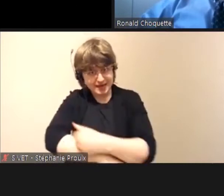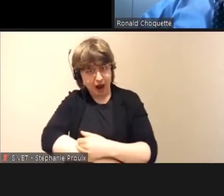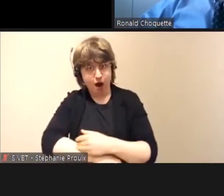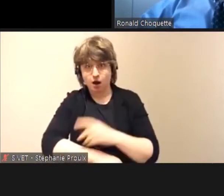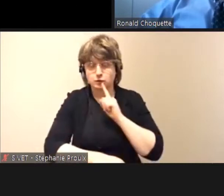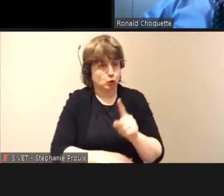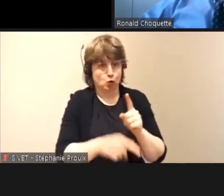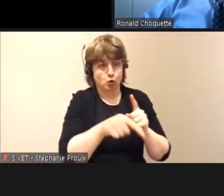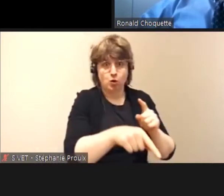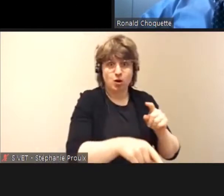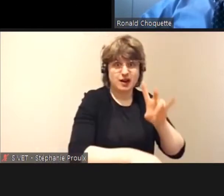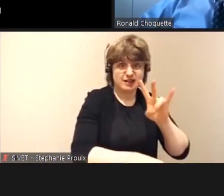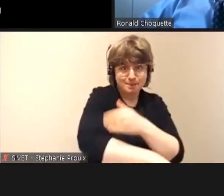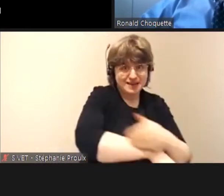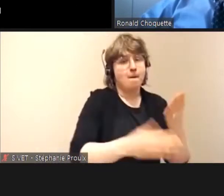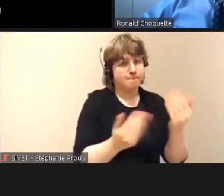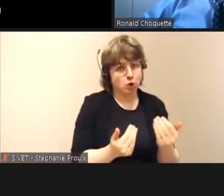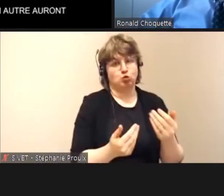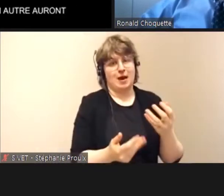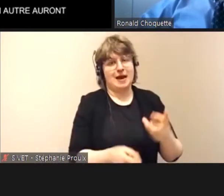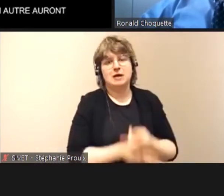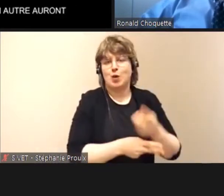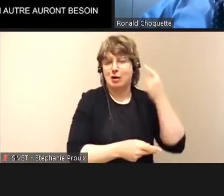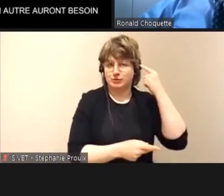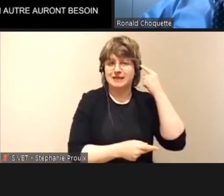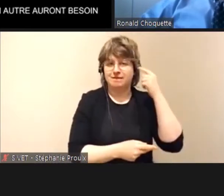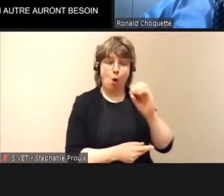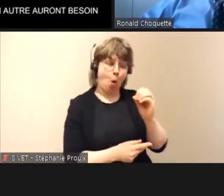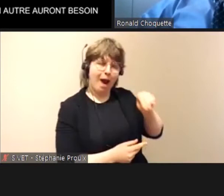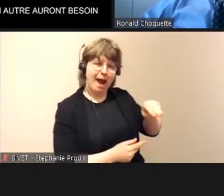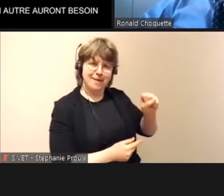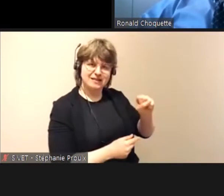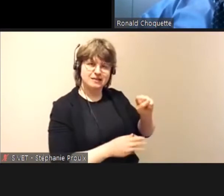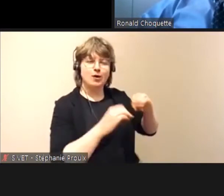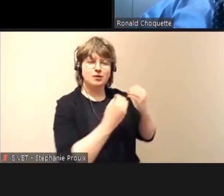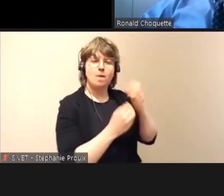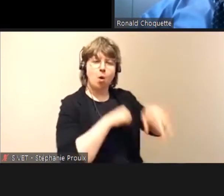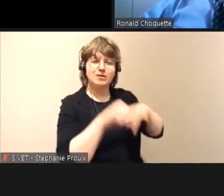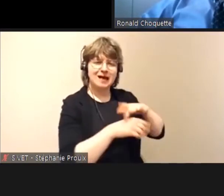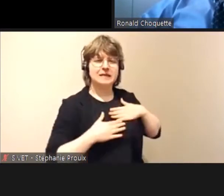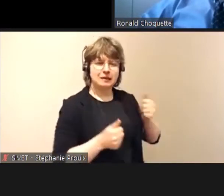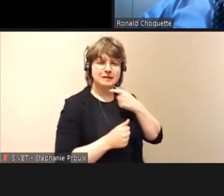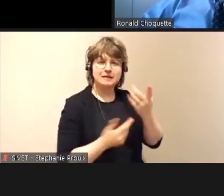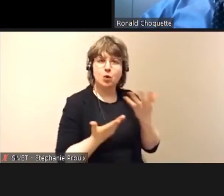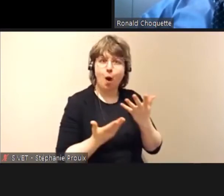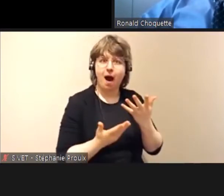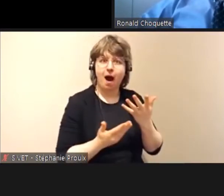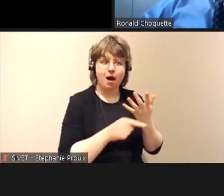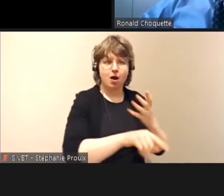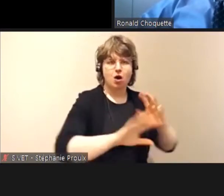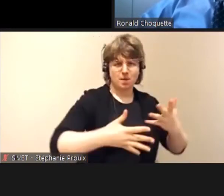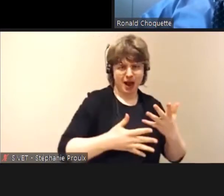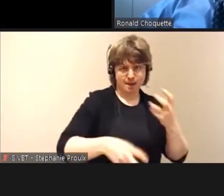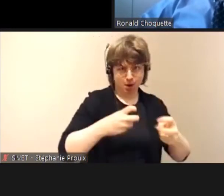auront besoin de soins auditifs. Alors, ce que l'OMS dit, c'est que pour ralentir ça ou prévenir